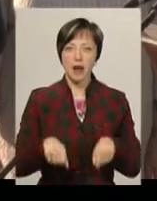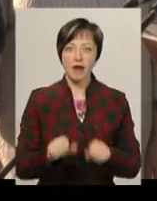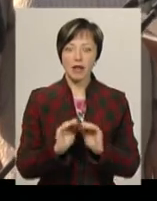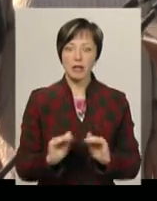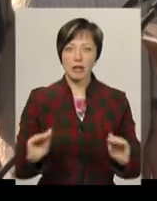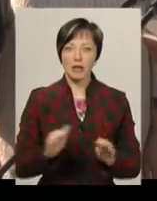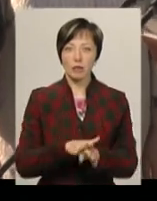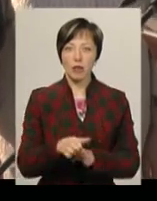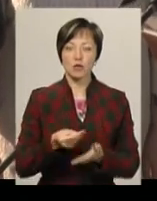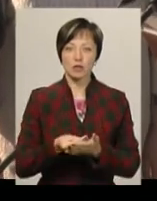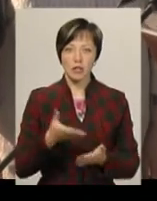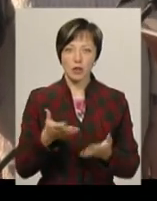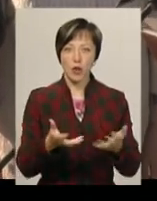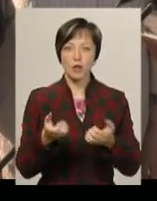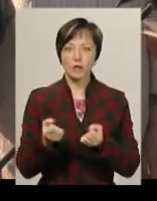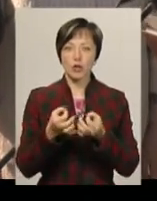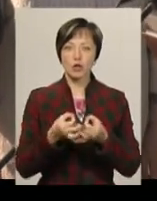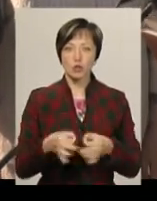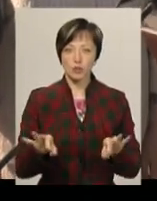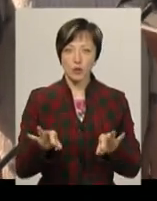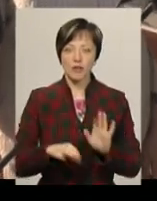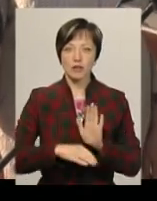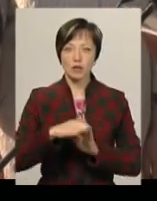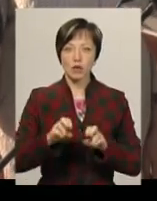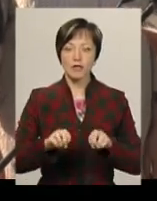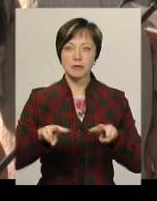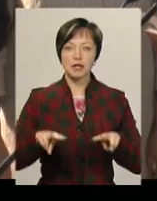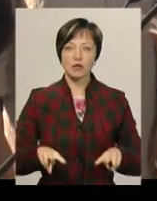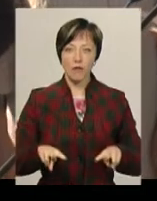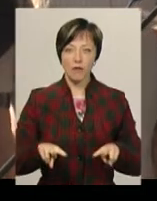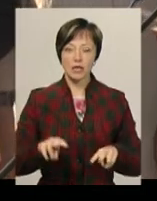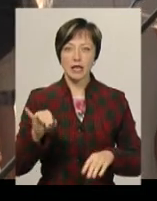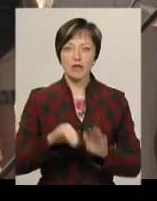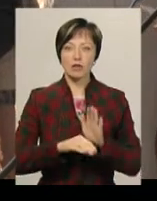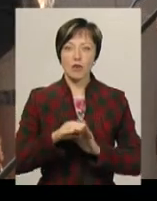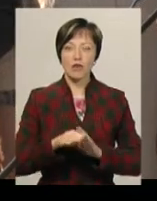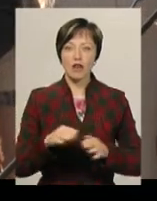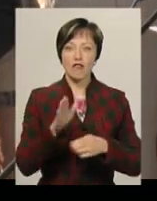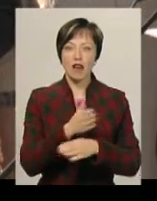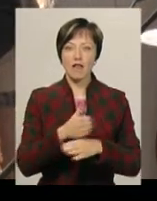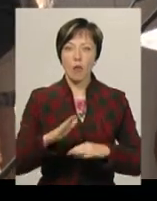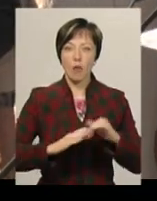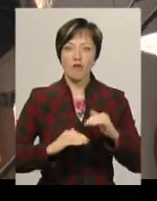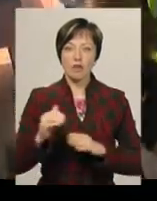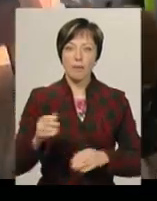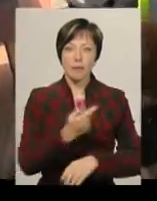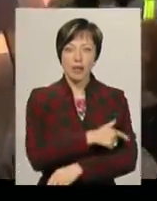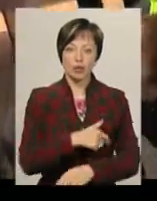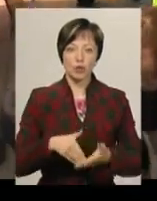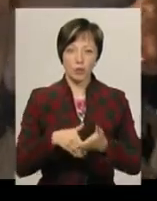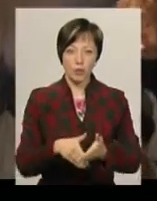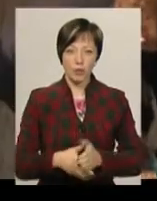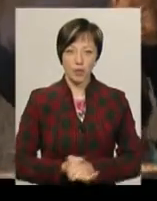на повноцінне отримання доступної, високоспеціалізованої та висококваліфікованої медичної допомоги.